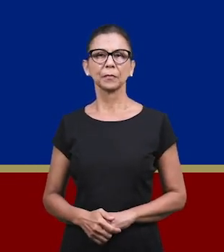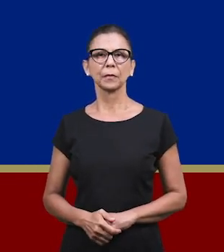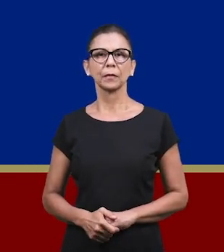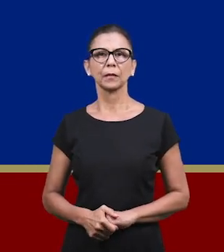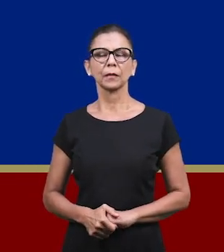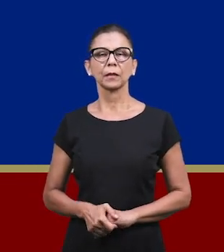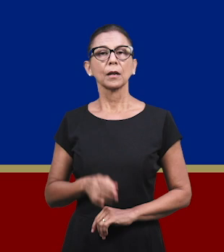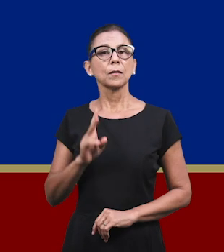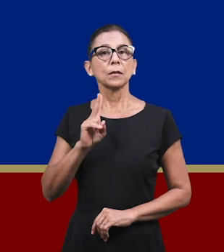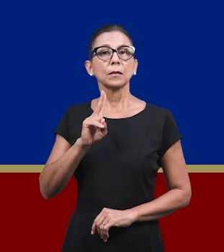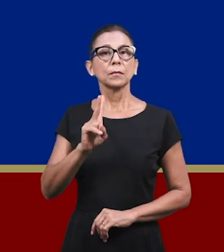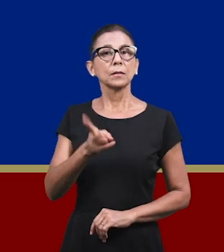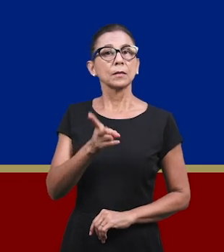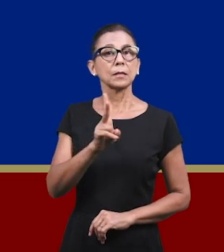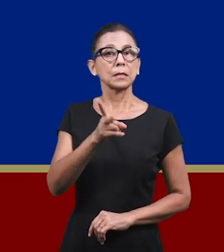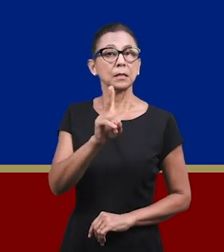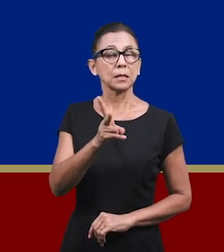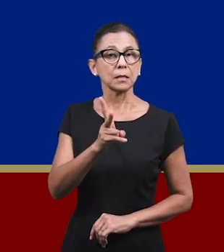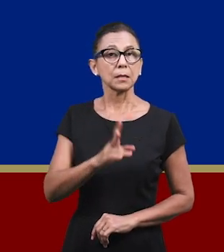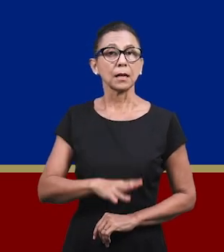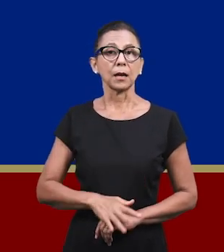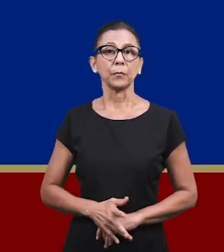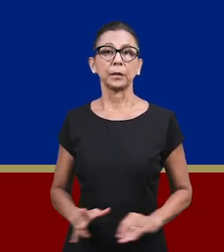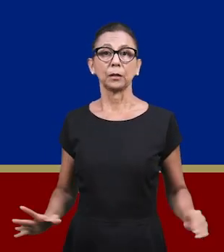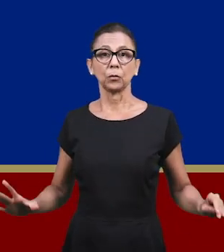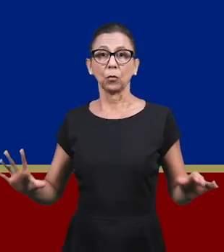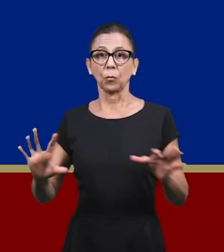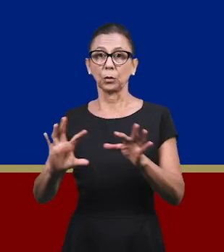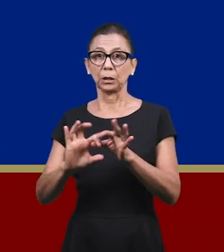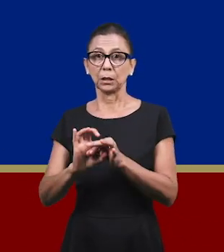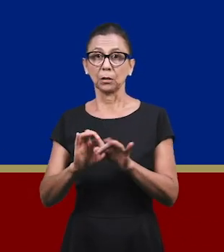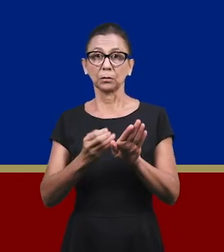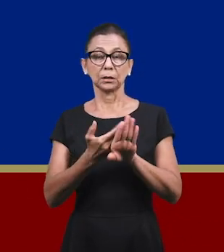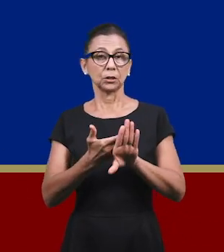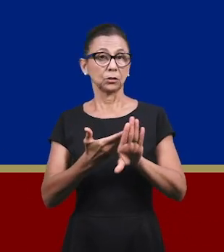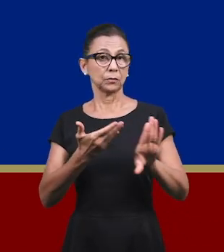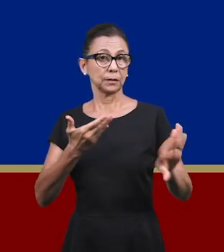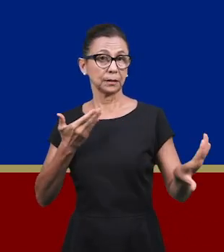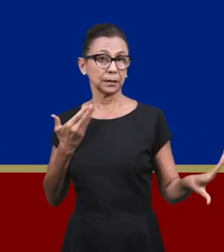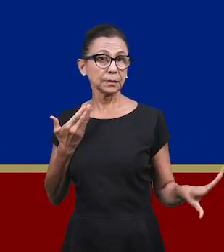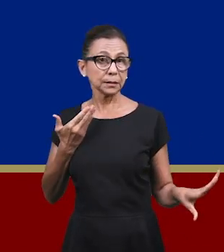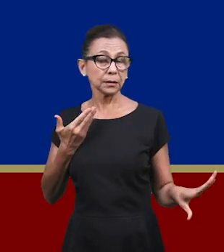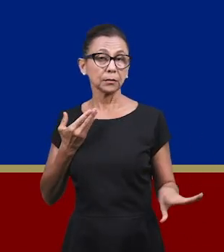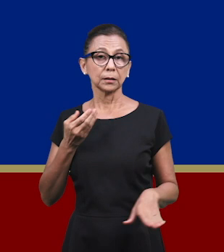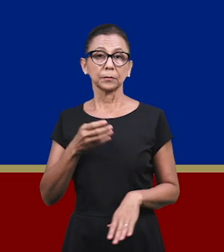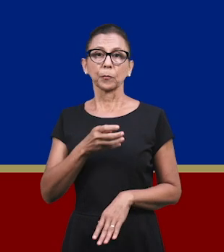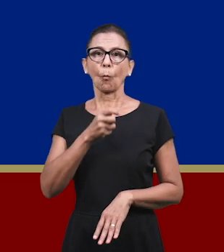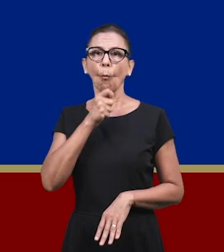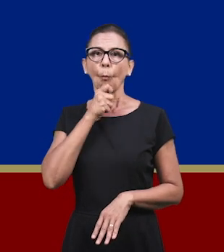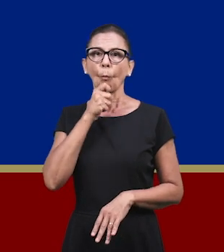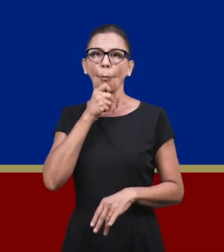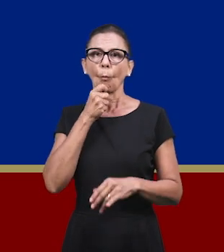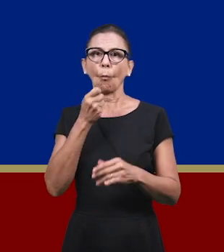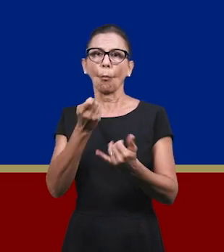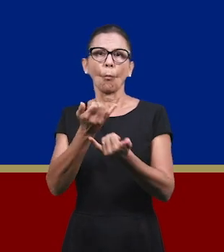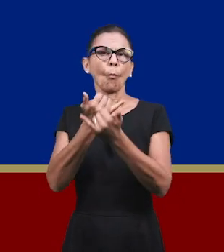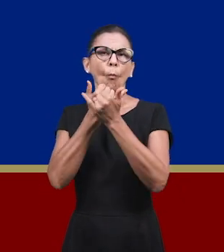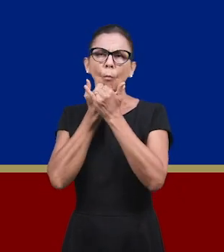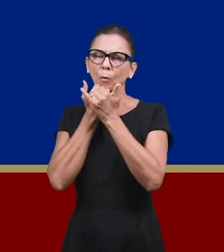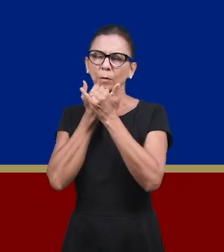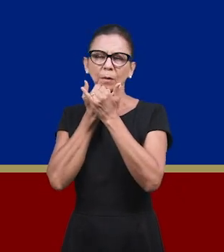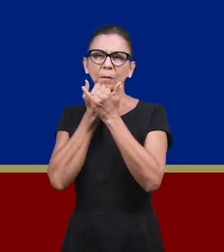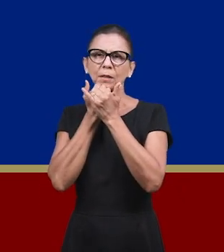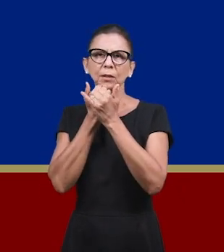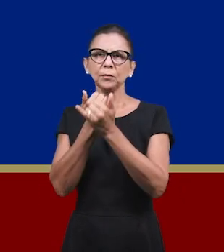pardonner pour être dans le processus de sanctification et en communion. Une fois que sans